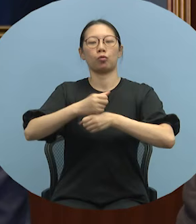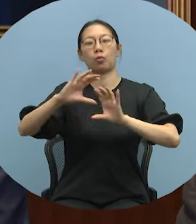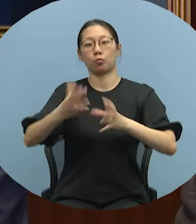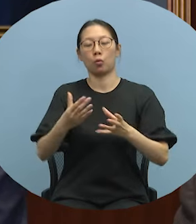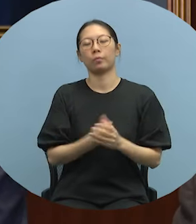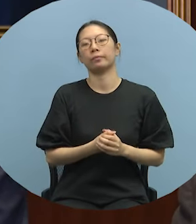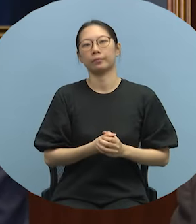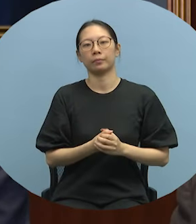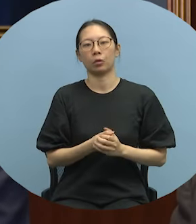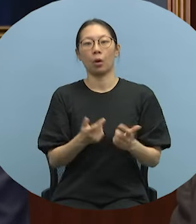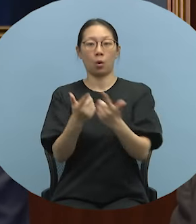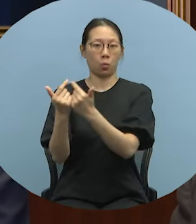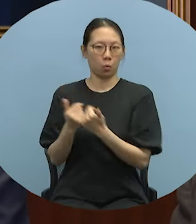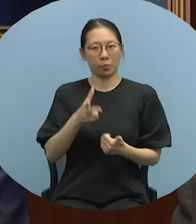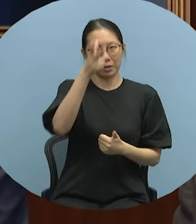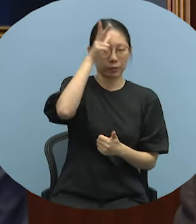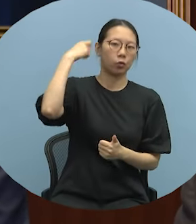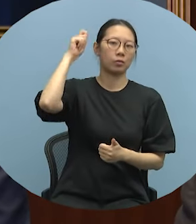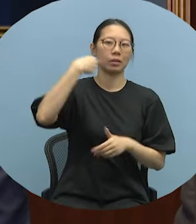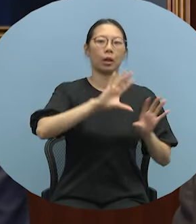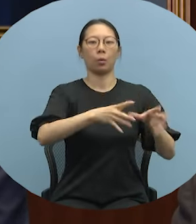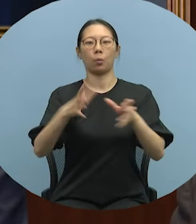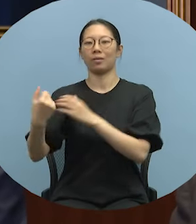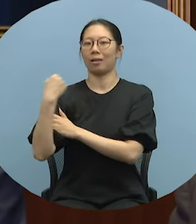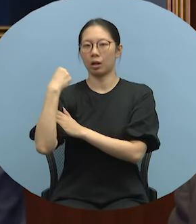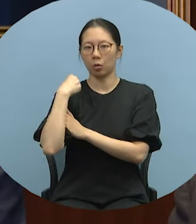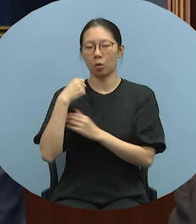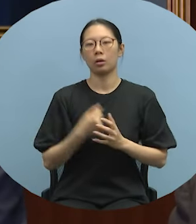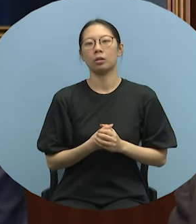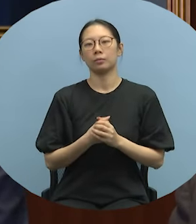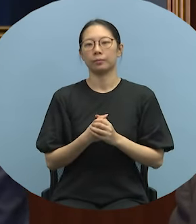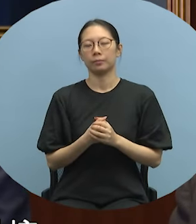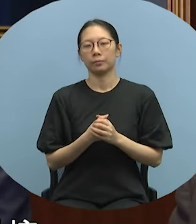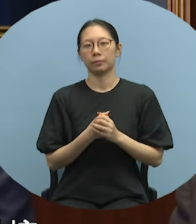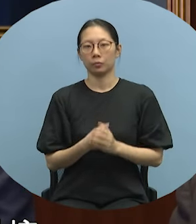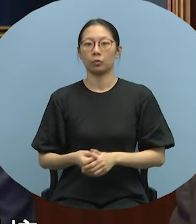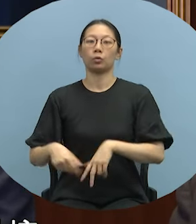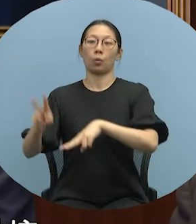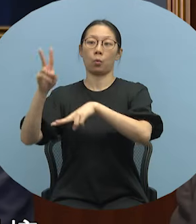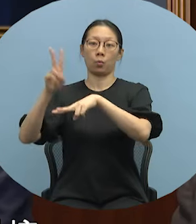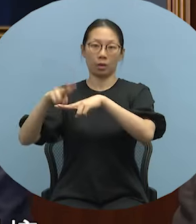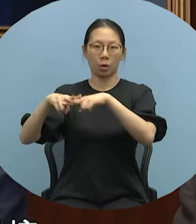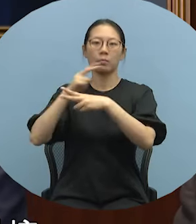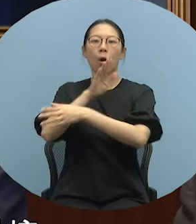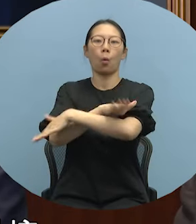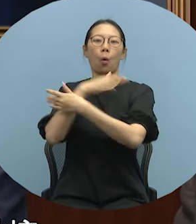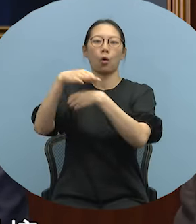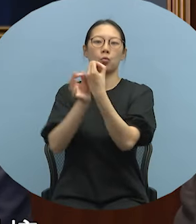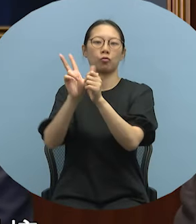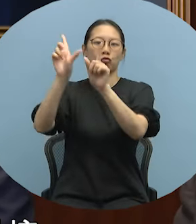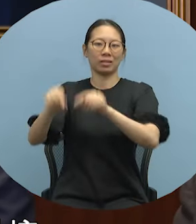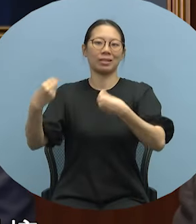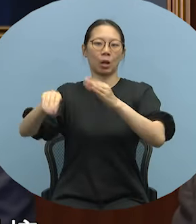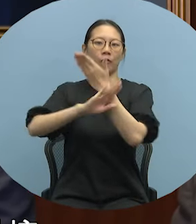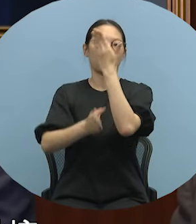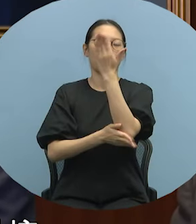小組咧將會協調政府同埋社會各界嘅力量，同《中華人民共和國愛國主義教育法》嘅內容咧，我哋